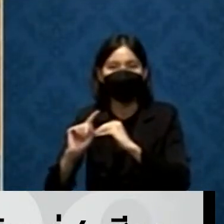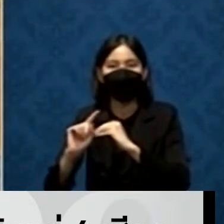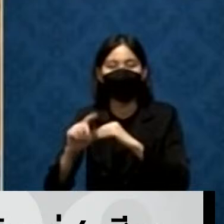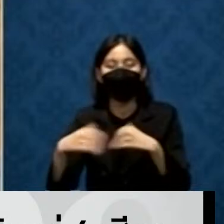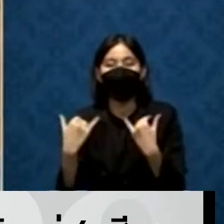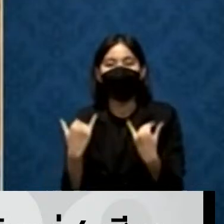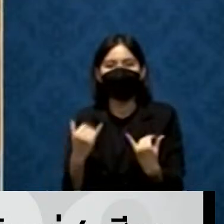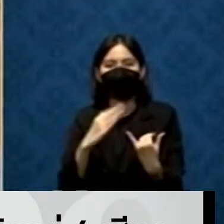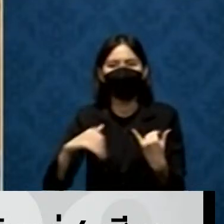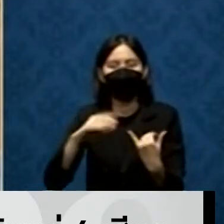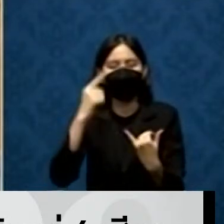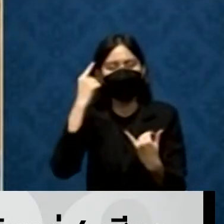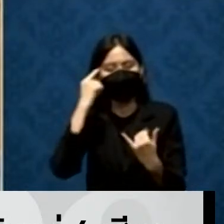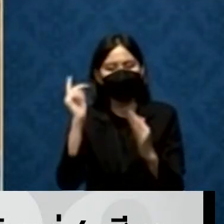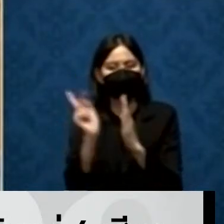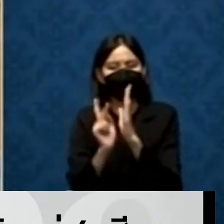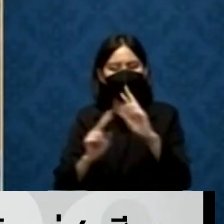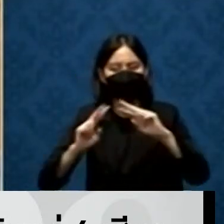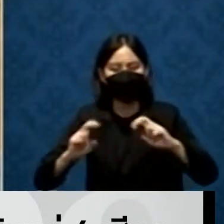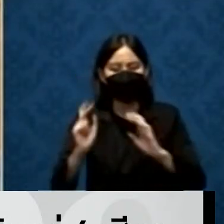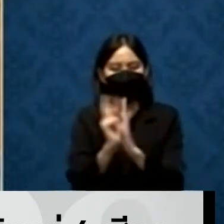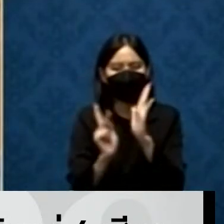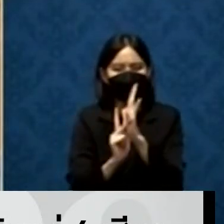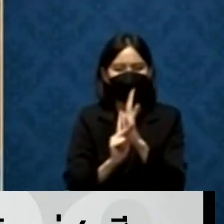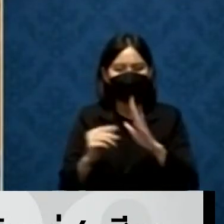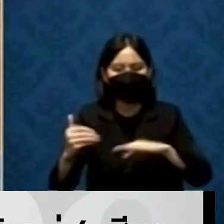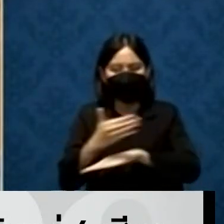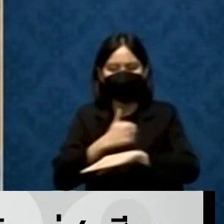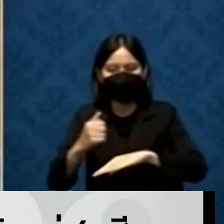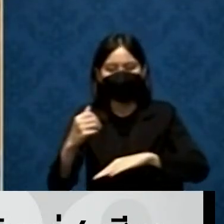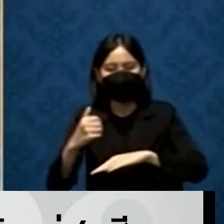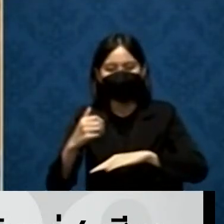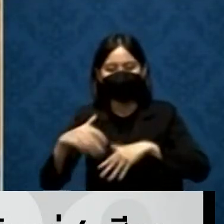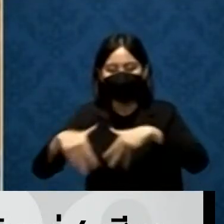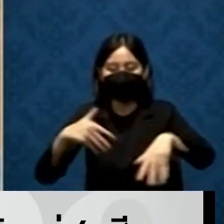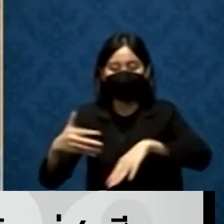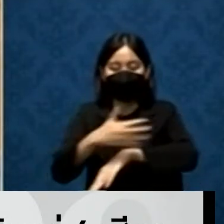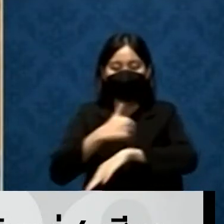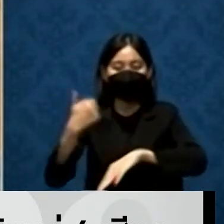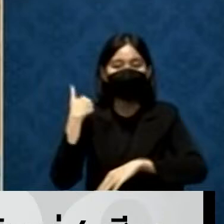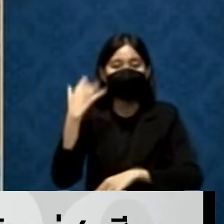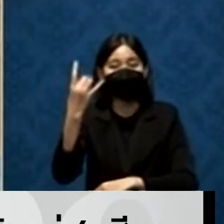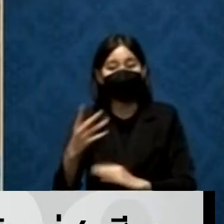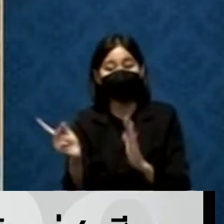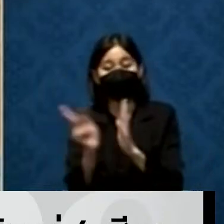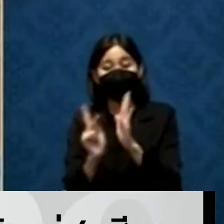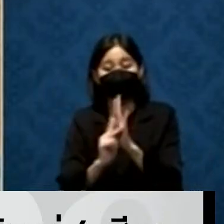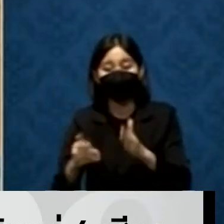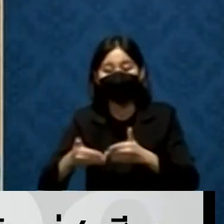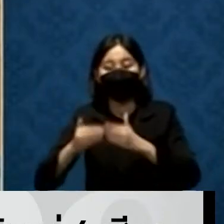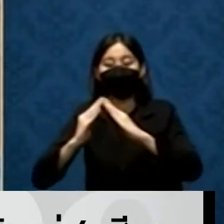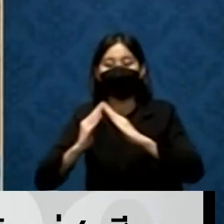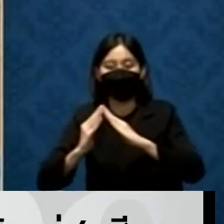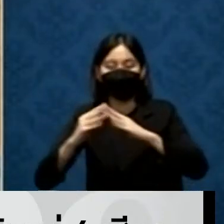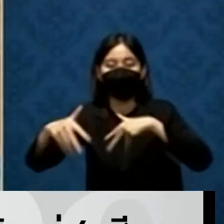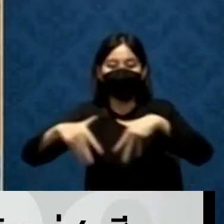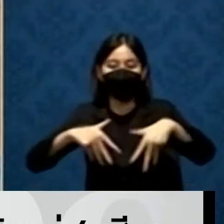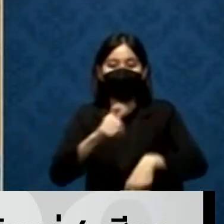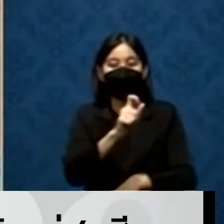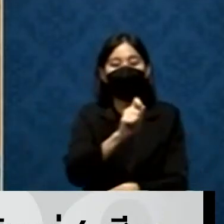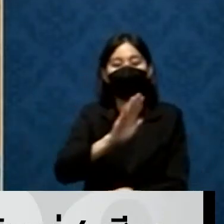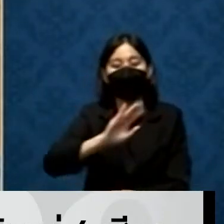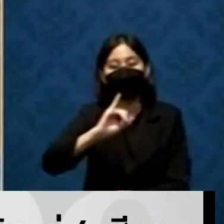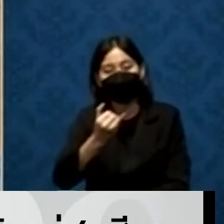งสององค์กรไม่เคยทะเลาะกันก็ช่วยกันทำงานมาโดยตลอดการที่อาจารย์ปิยบุตรเนี่ยกล่าวหาใส่ร้ายตนในวันนั้นน่ะ